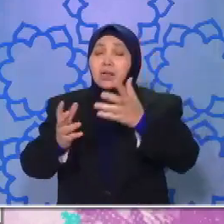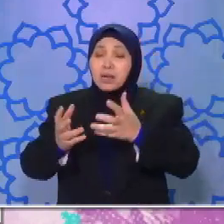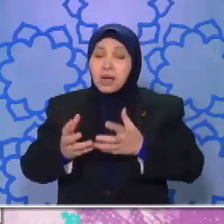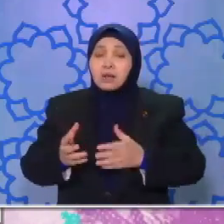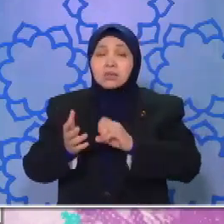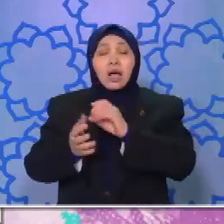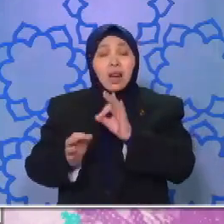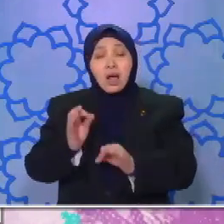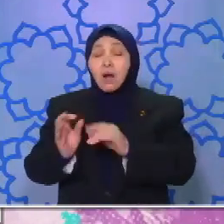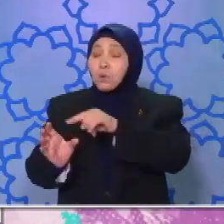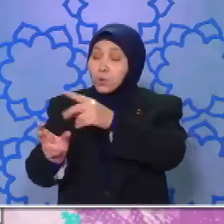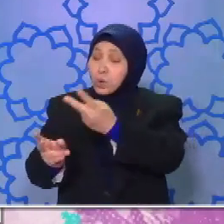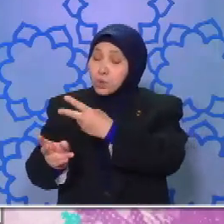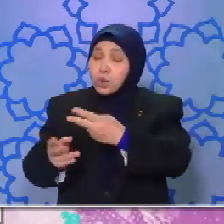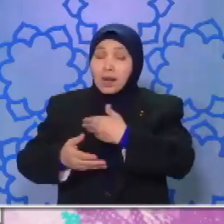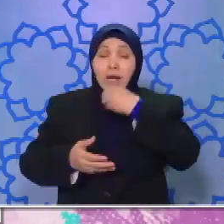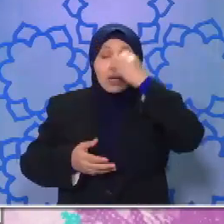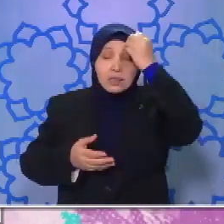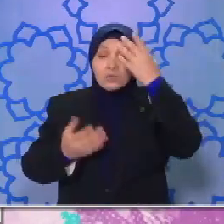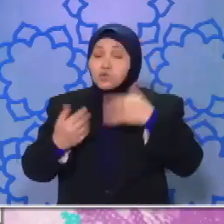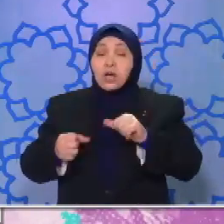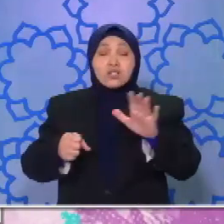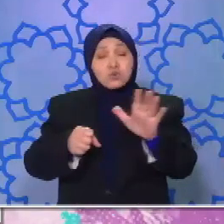فأراد ربك أن